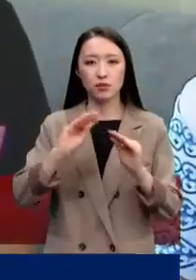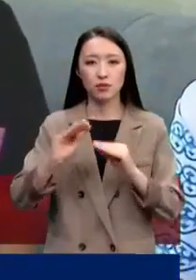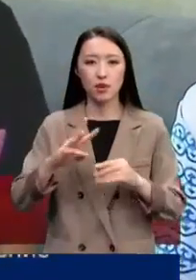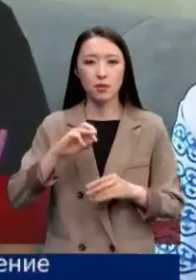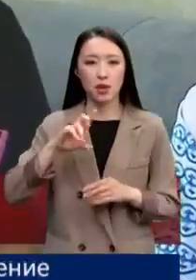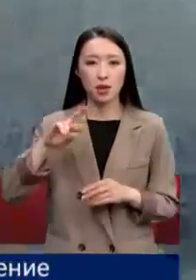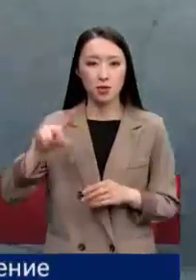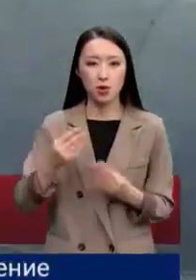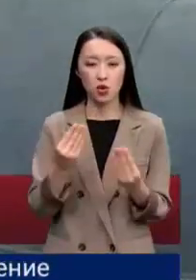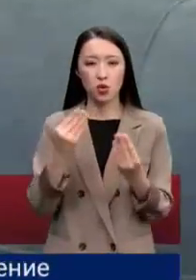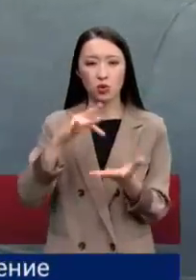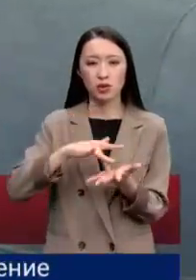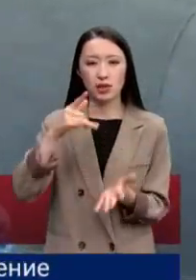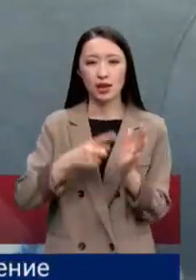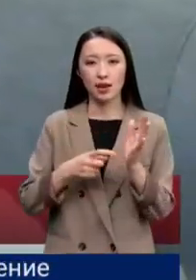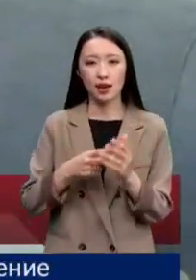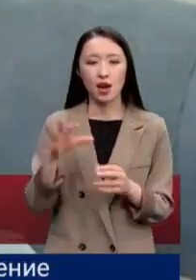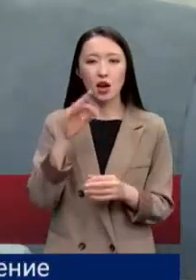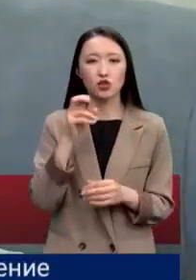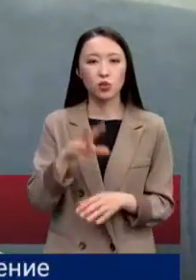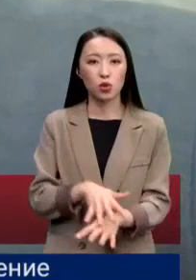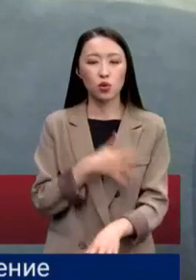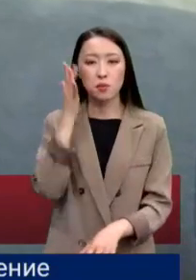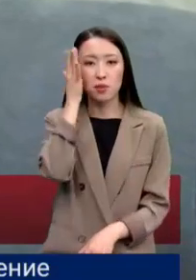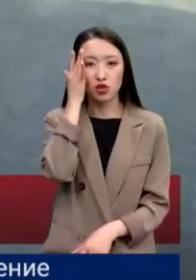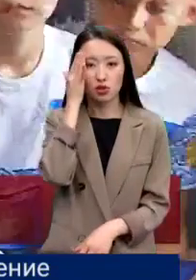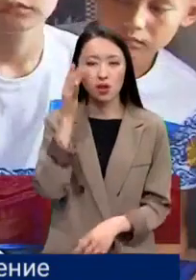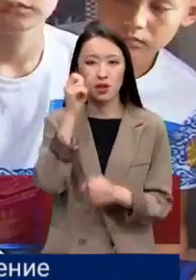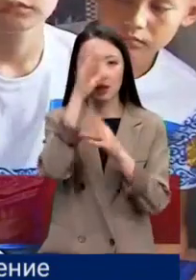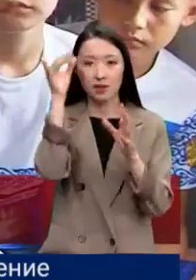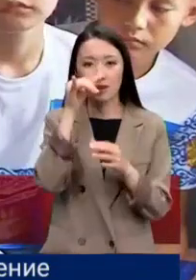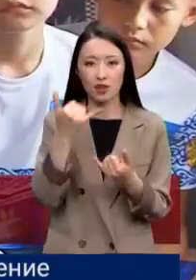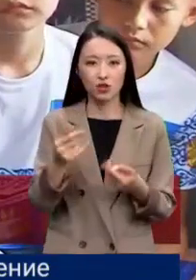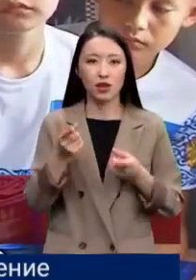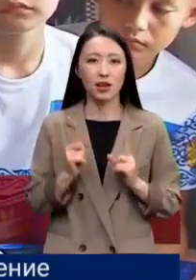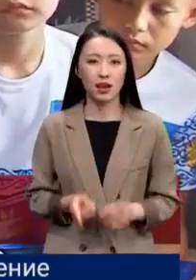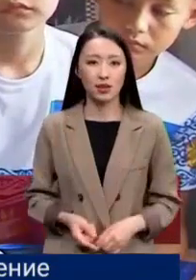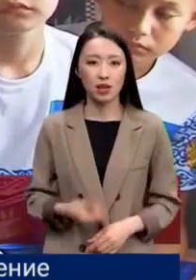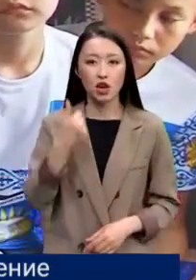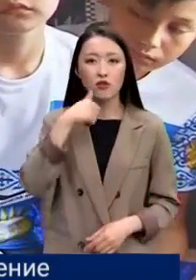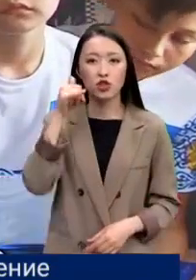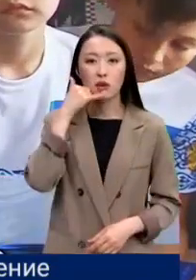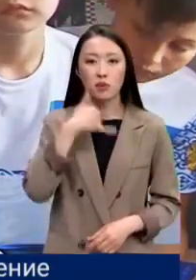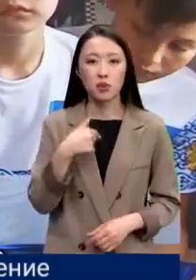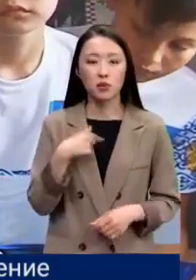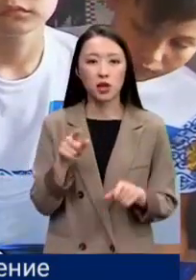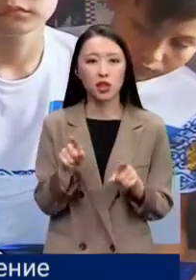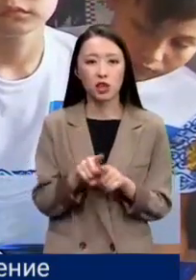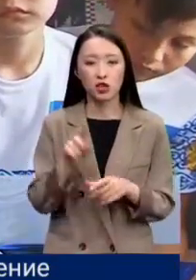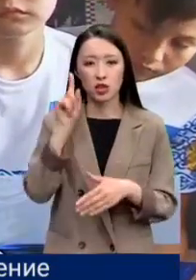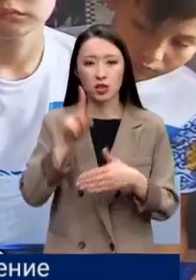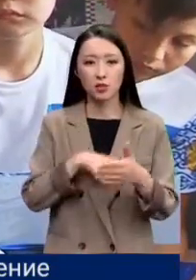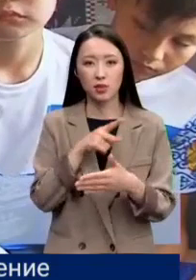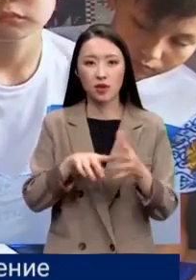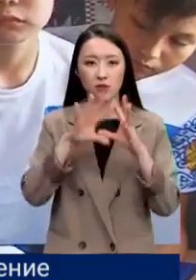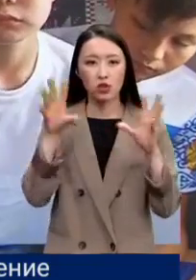районе Караганды. То, о чем долго мечтали, может и не представляли, теперь и реальность. Вчера как позвонили, мы даже не поверили. Вот все то, что в